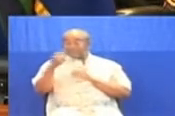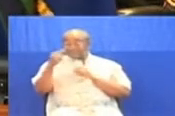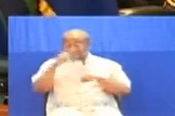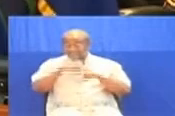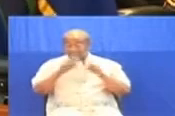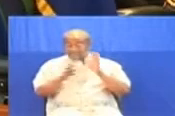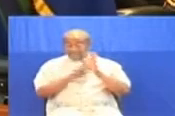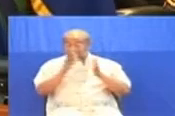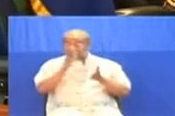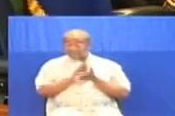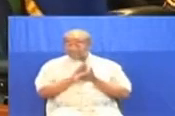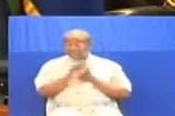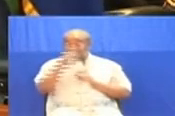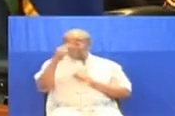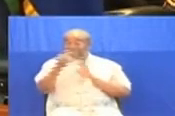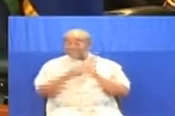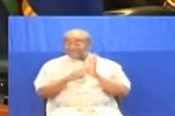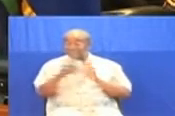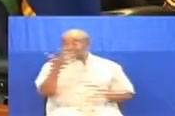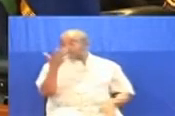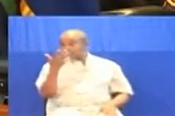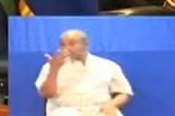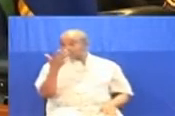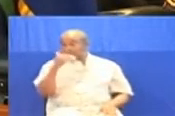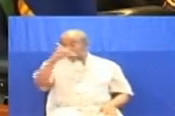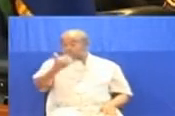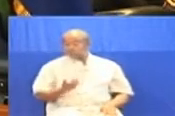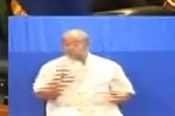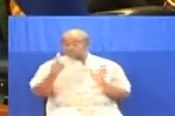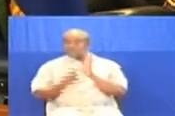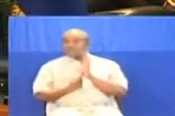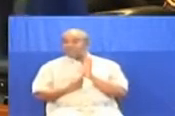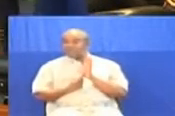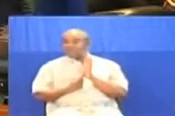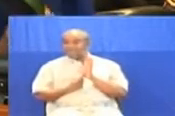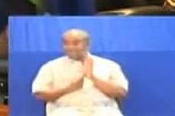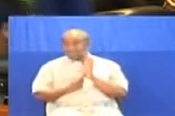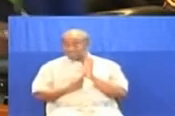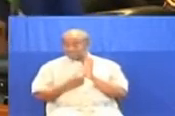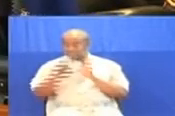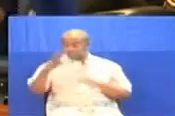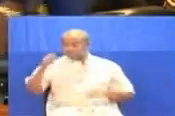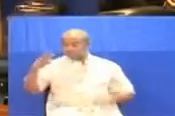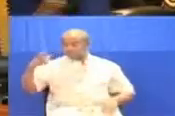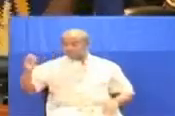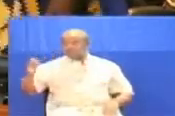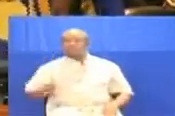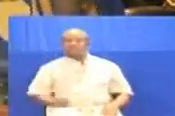kamili siku ya tarehe 5 mwezi wa 6 2020.